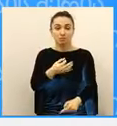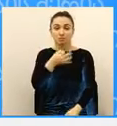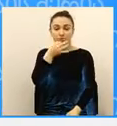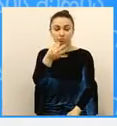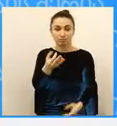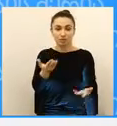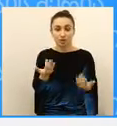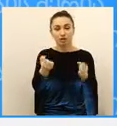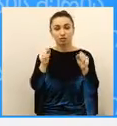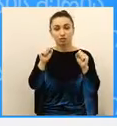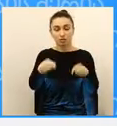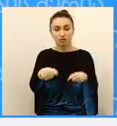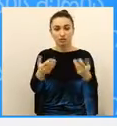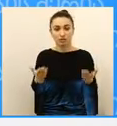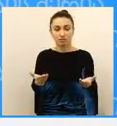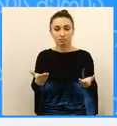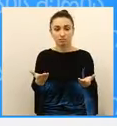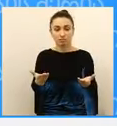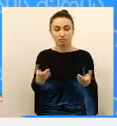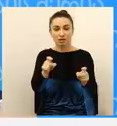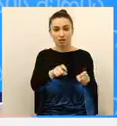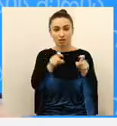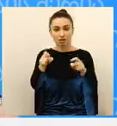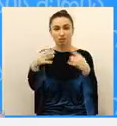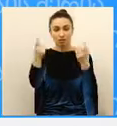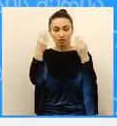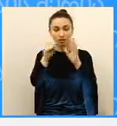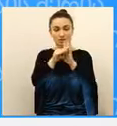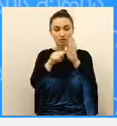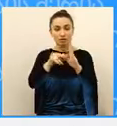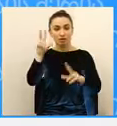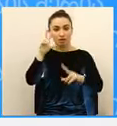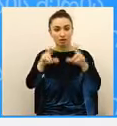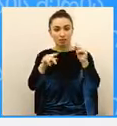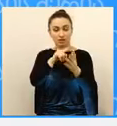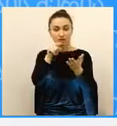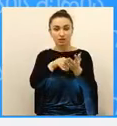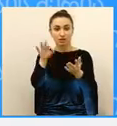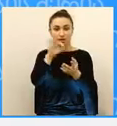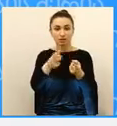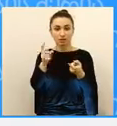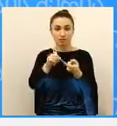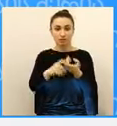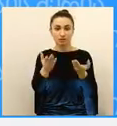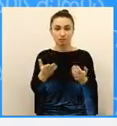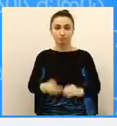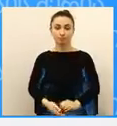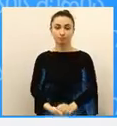მეთქვა. Ახლა შეგვიძლია გადავიდეთ უკვე დღესასწრებით გათვალისწინებულ საკითხებზე.